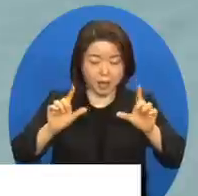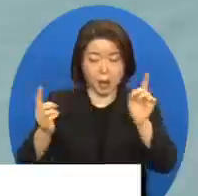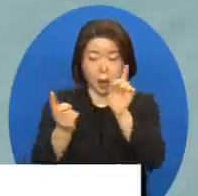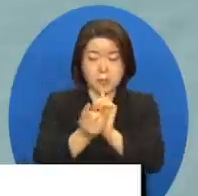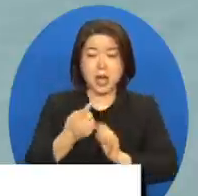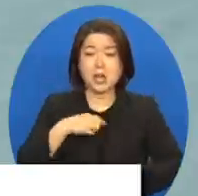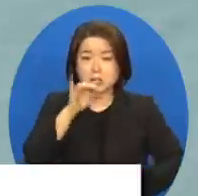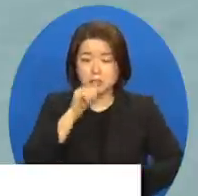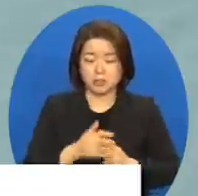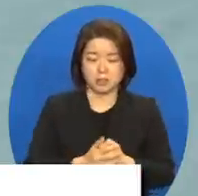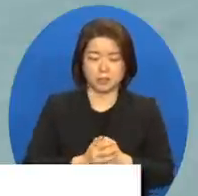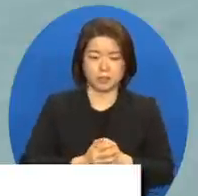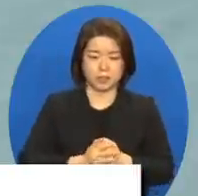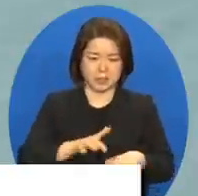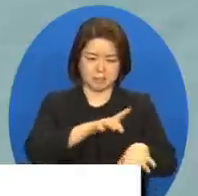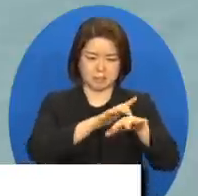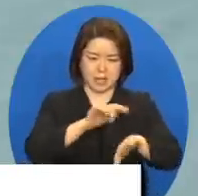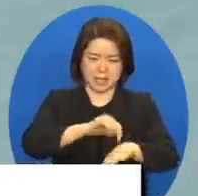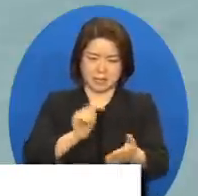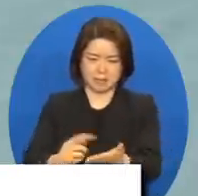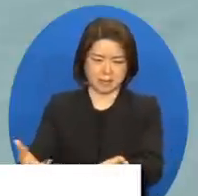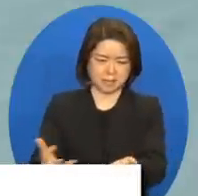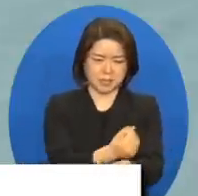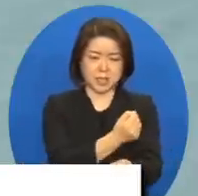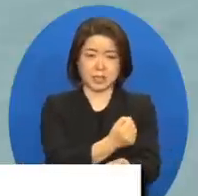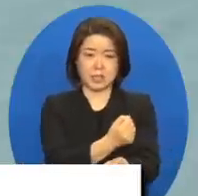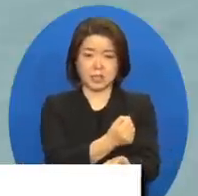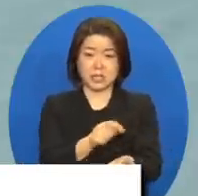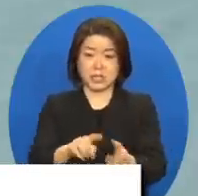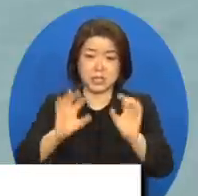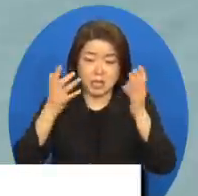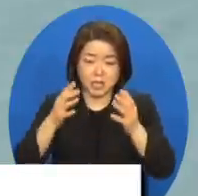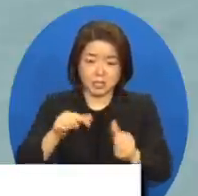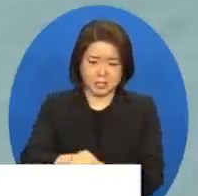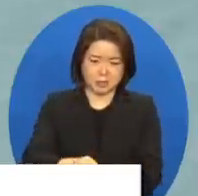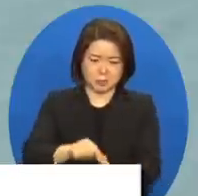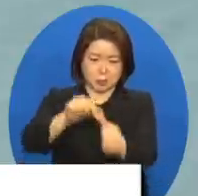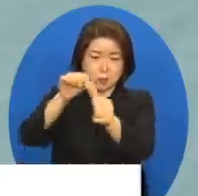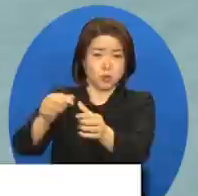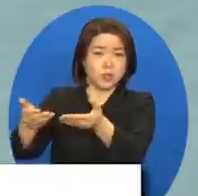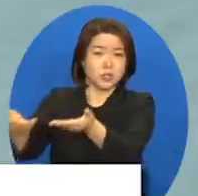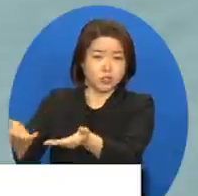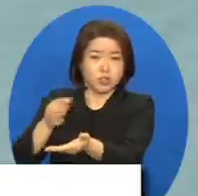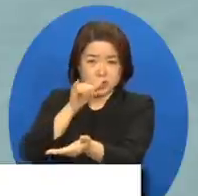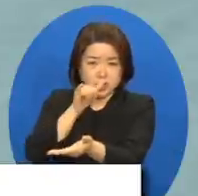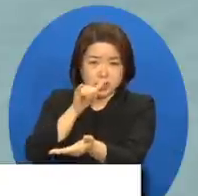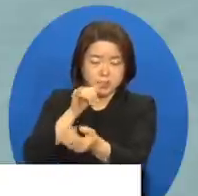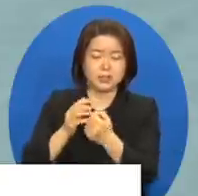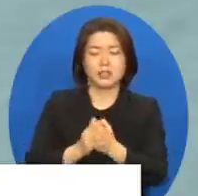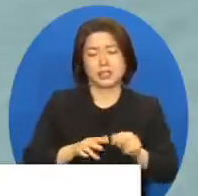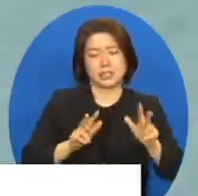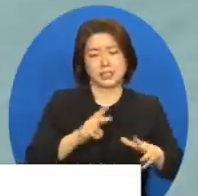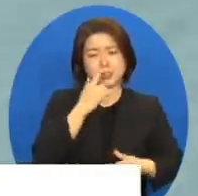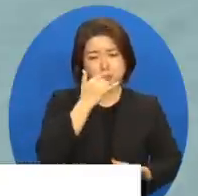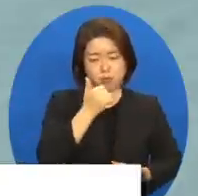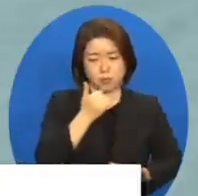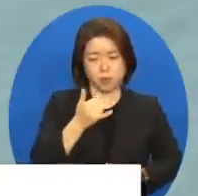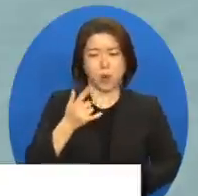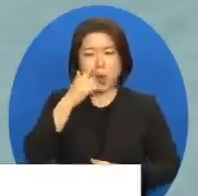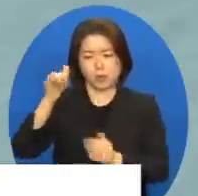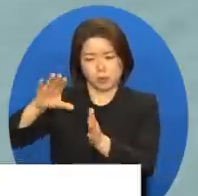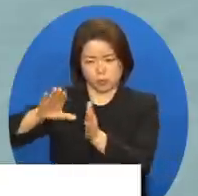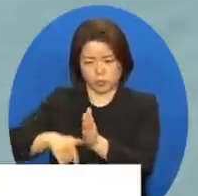마귀에게 마음을 빼앗긴 우리 아이들을 구원해 내야 하는 것이 지금 현재 부모와 부모 세대에 해야